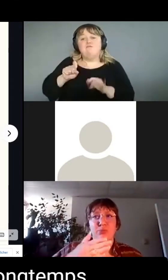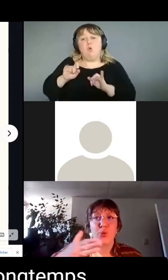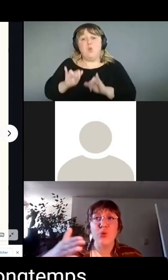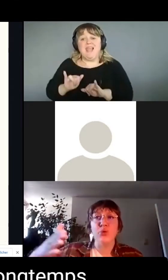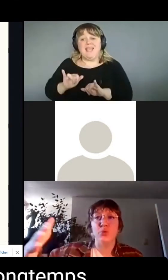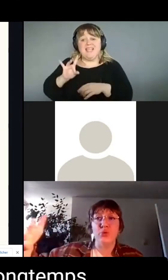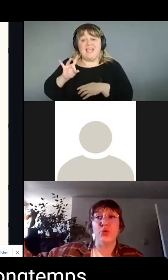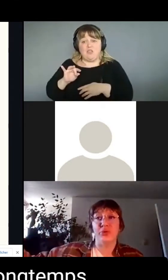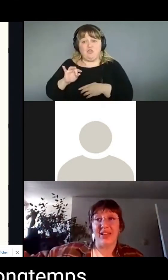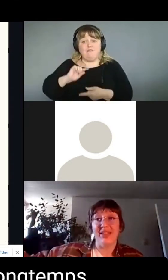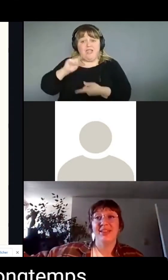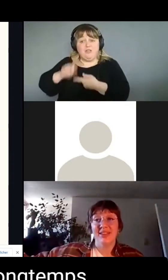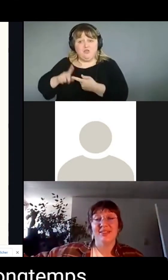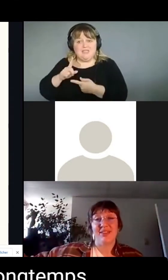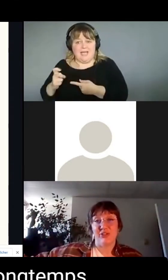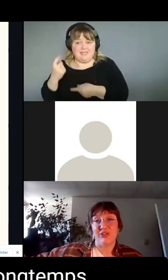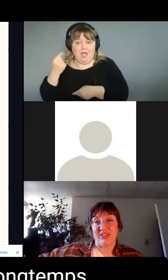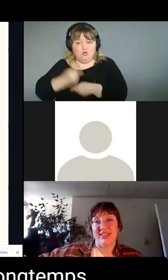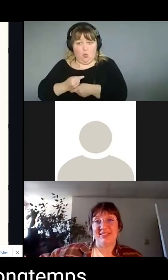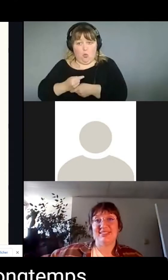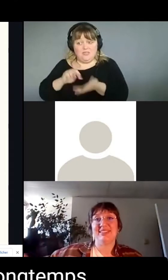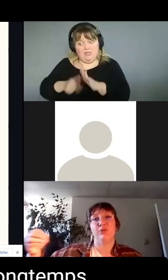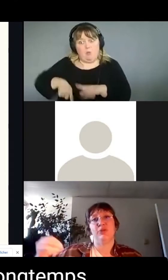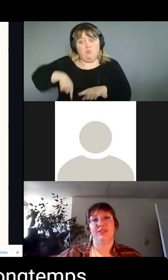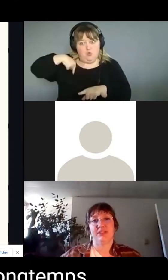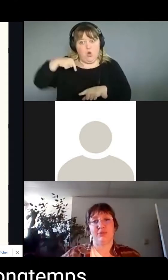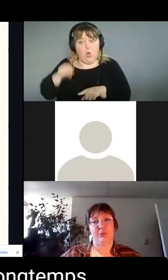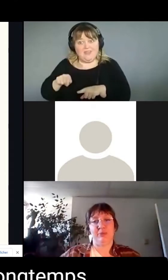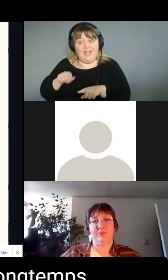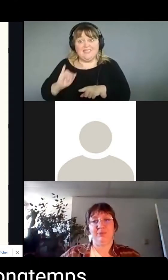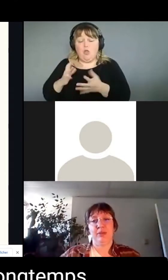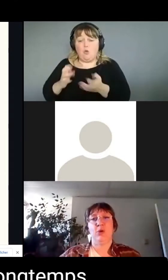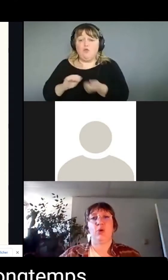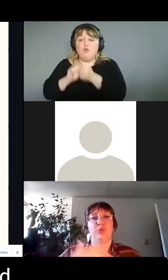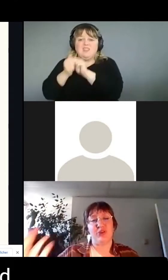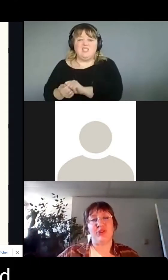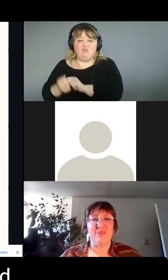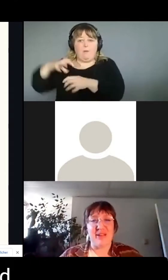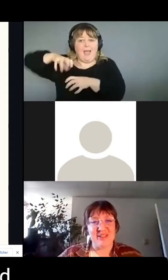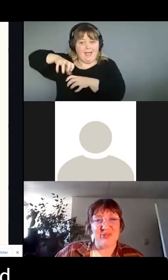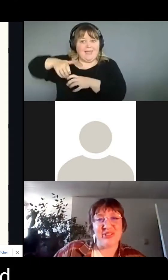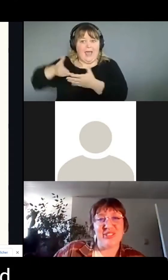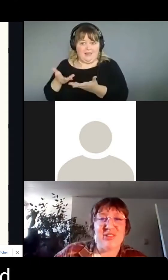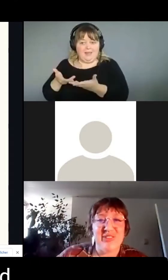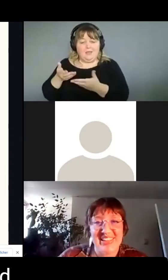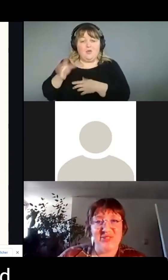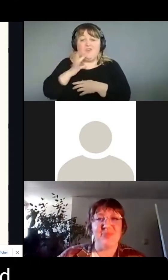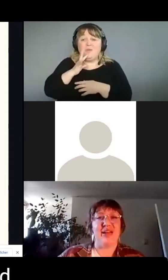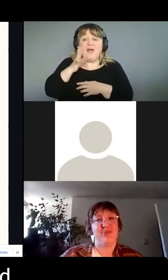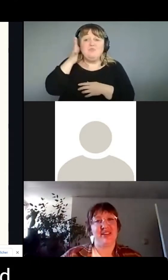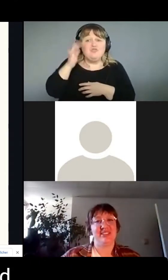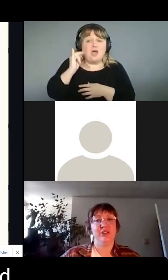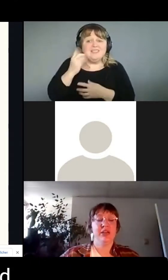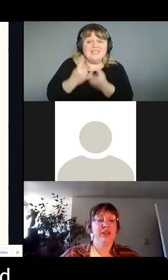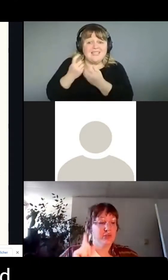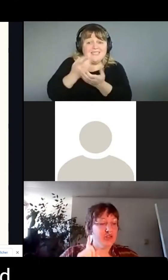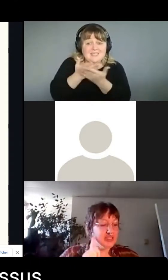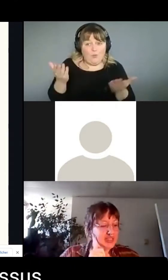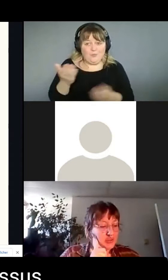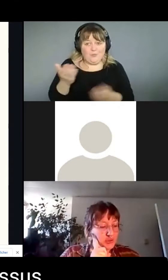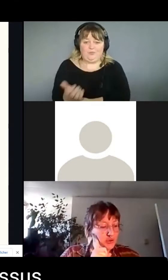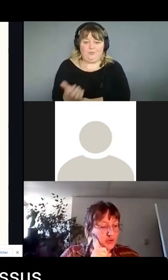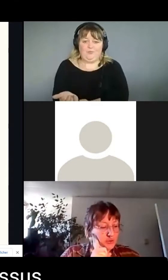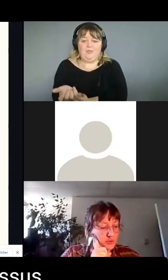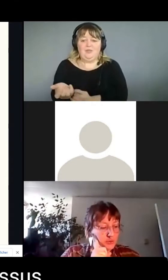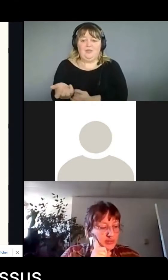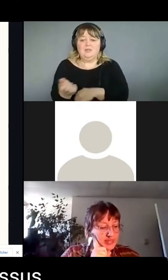on les laisse beaucoup plus longtemps dans notre jardin si on veut les transformer. On pourra en parler plus tard si vous avez des questions par rapport à cela. Puis, je